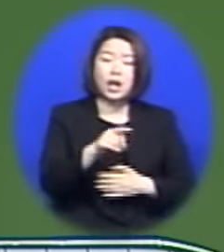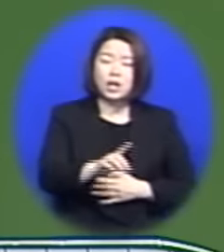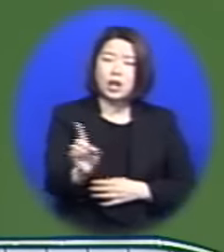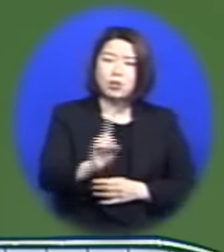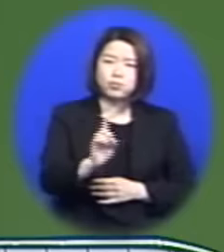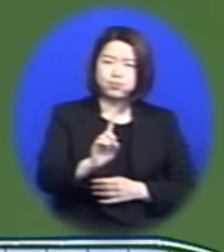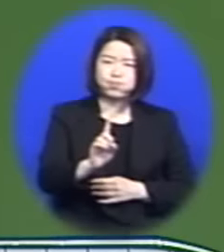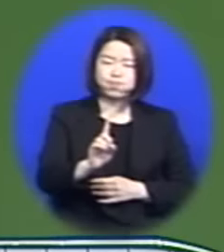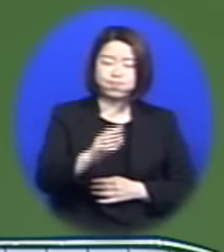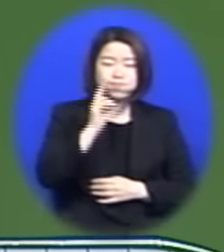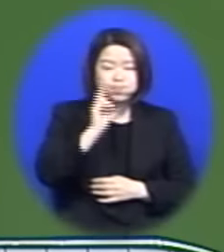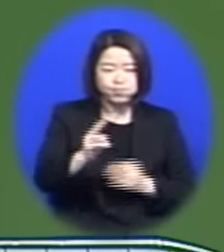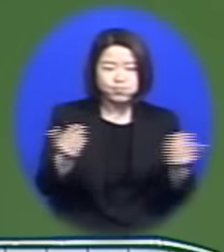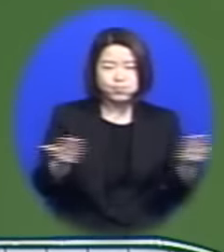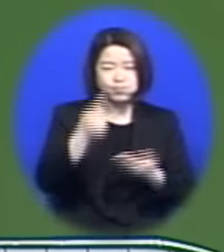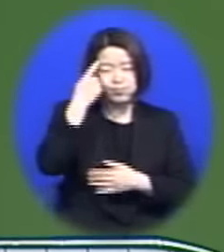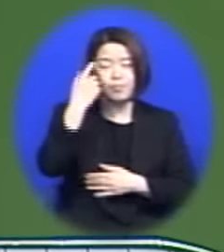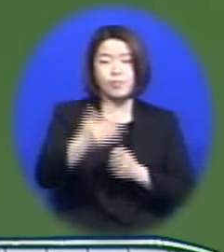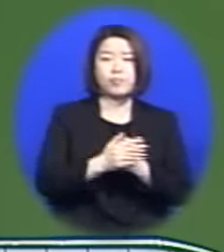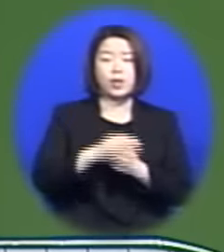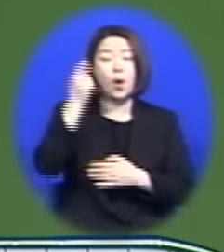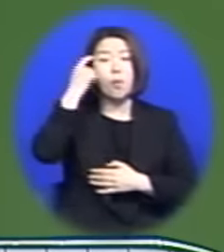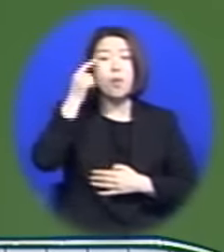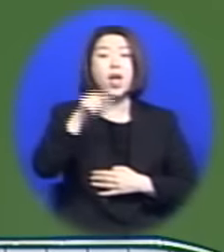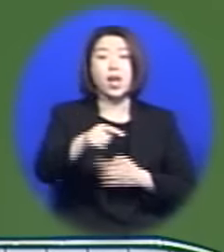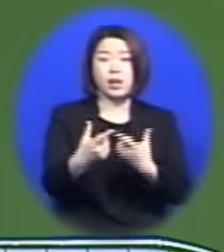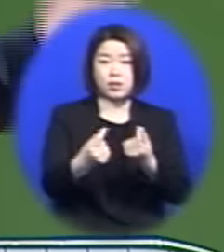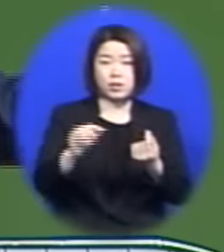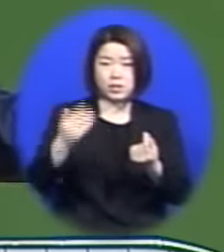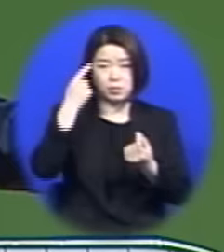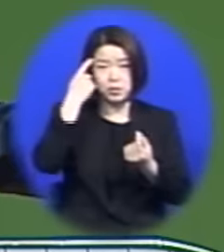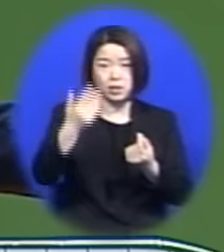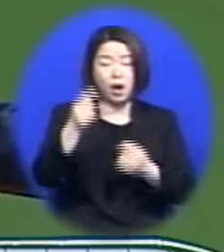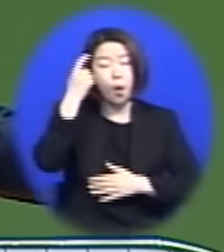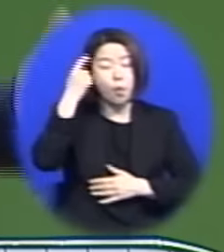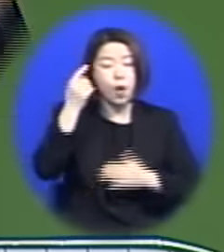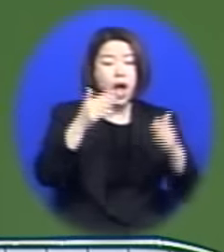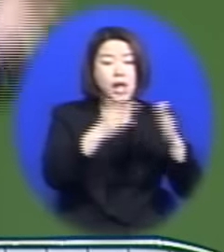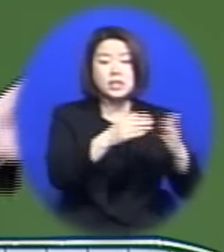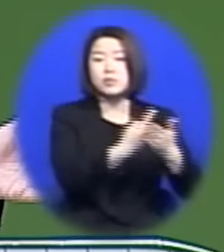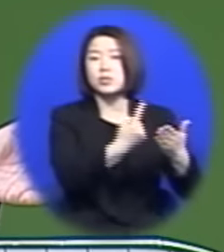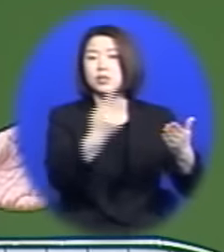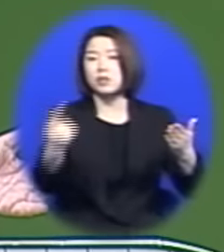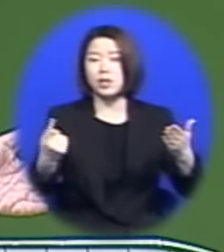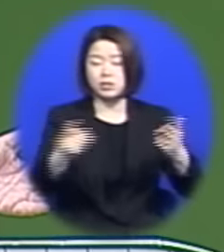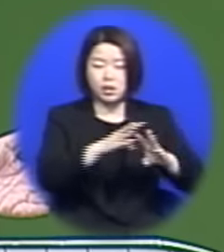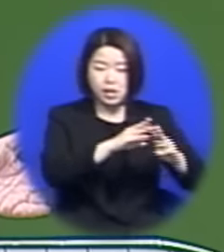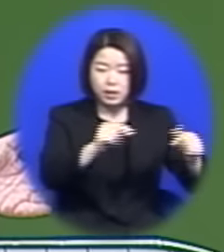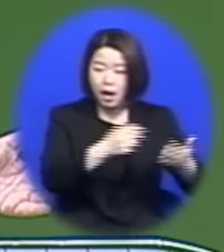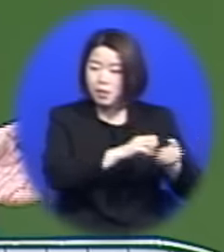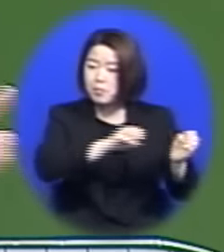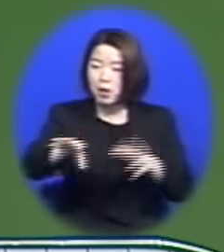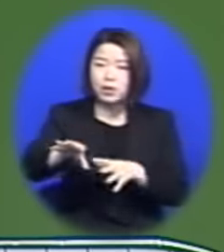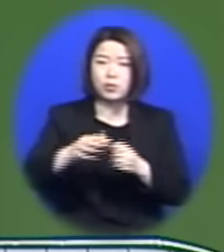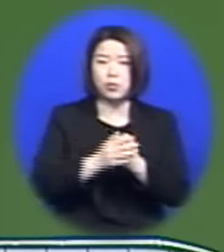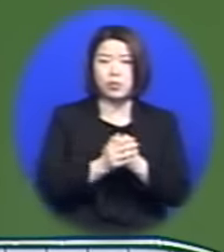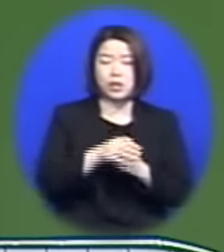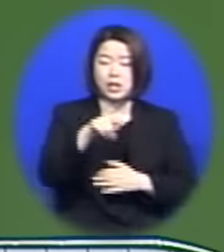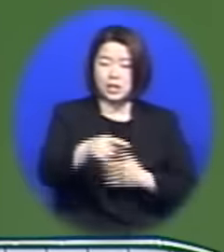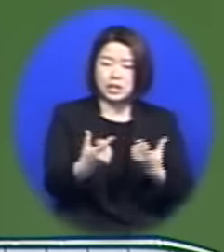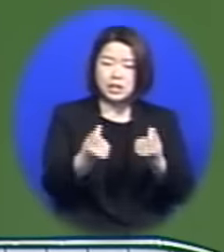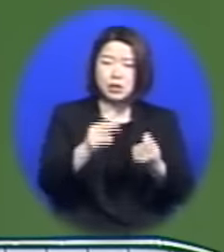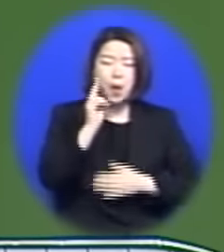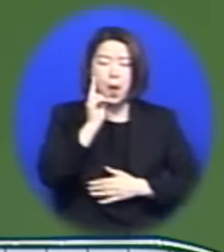도대체 무슨 끔찍한 일입니까 왜 그래야 되는 겁니까 왜 집을 떠나서 왜 땅을 버리고 그리고 이런